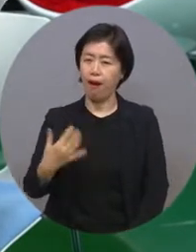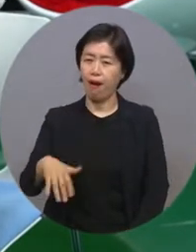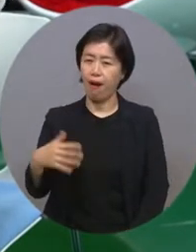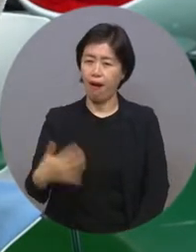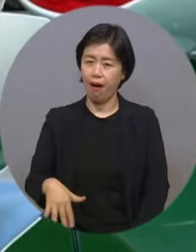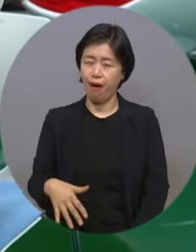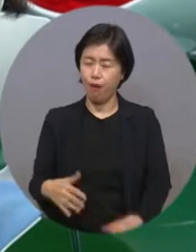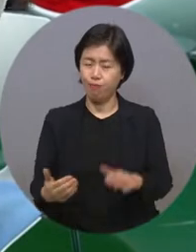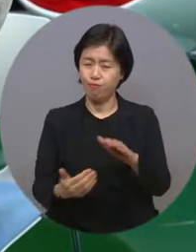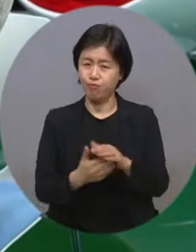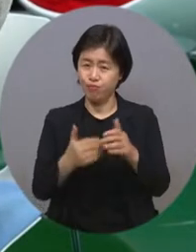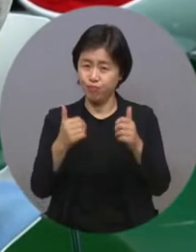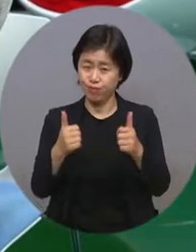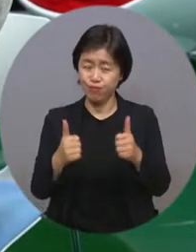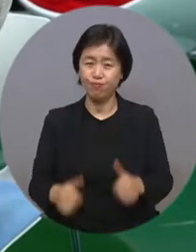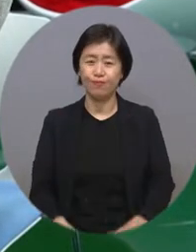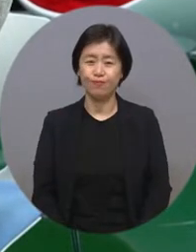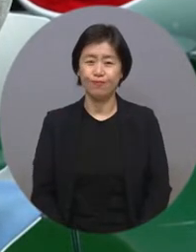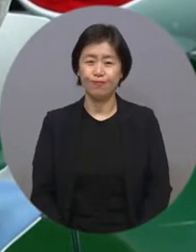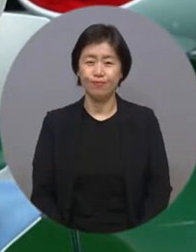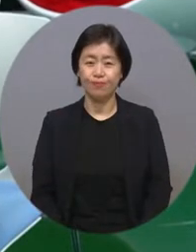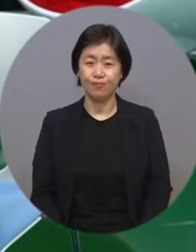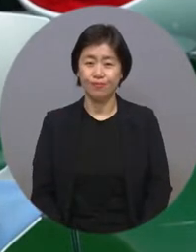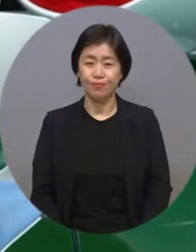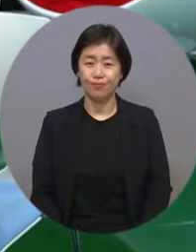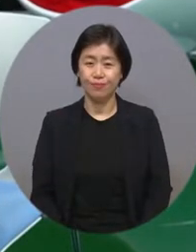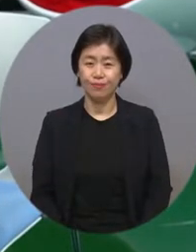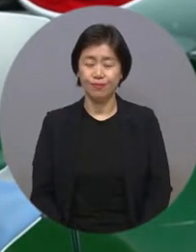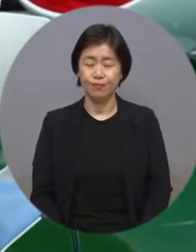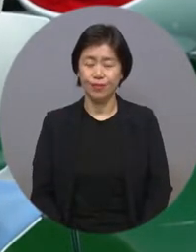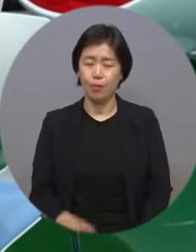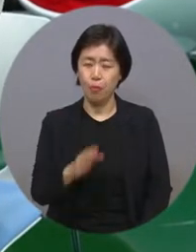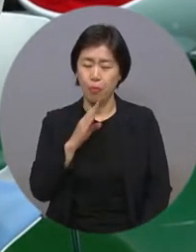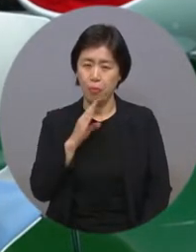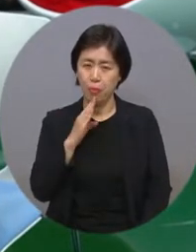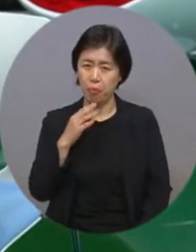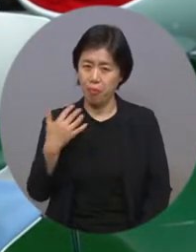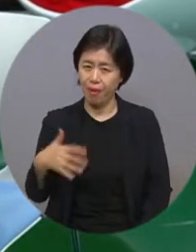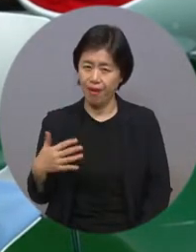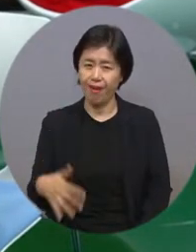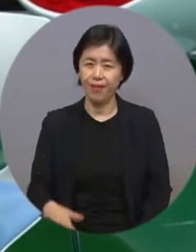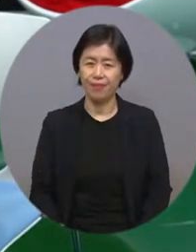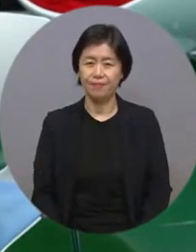되나요? 엄청 우수사원이신 거잖아요. 너무 대단하시네요.